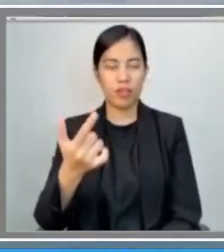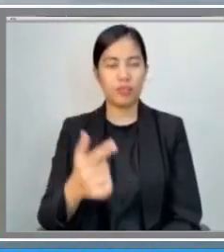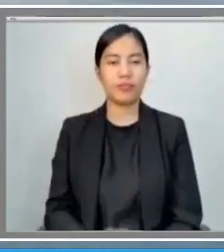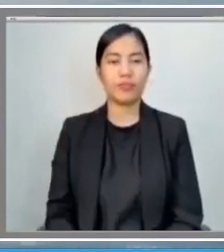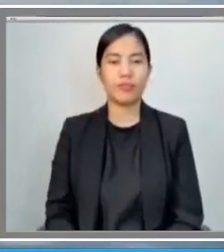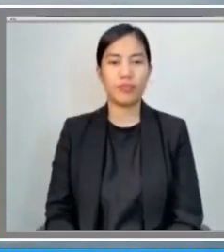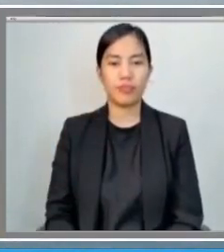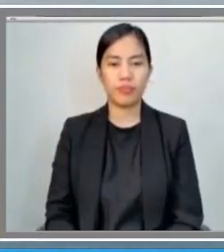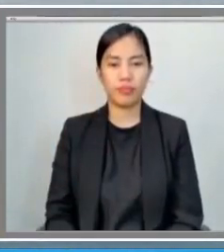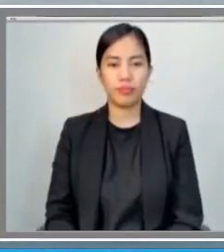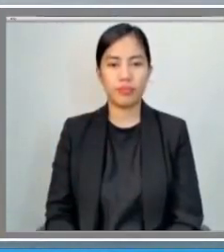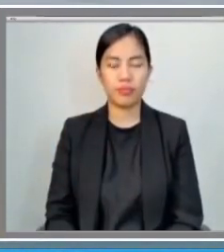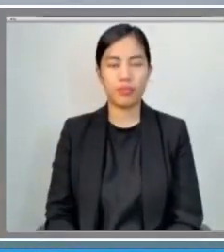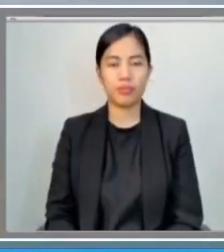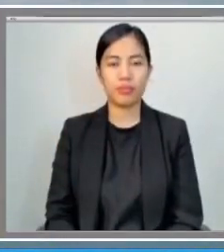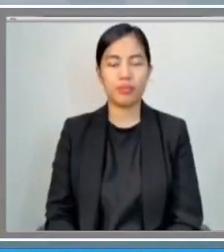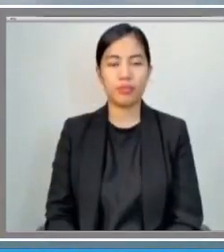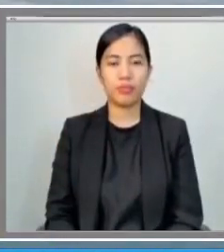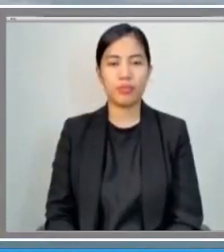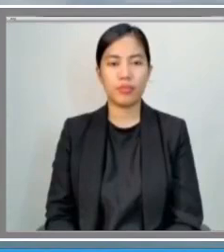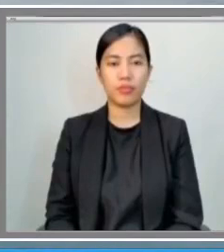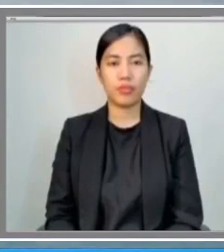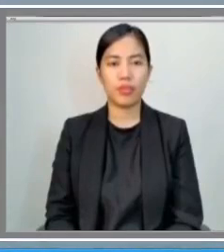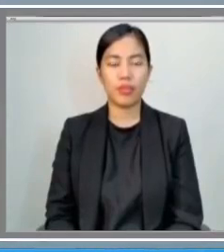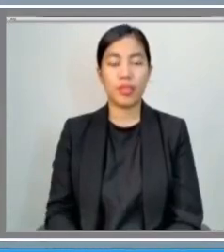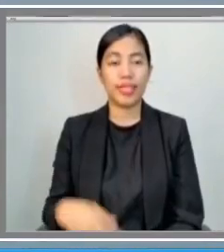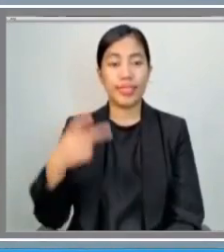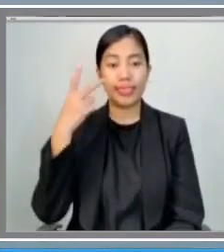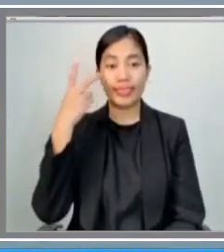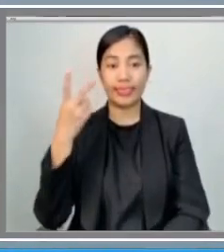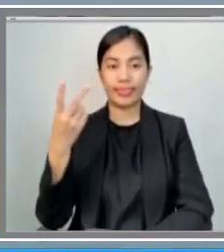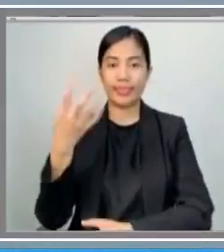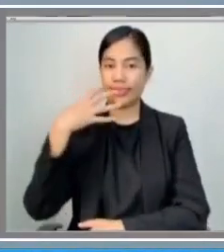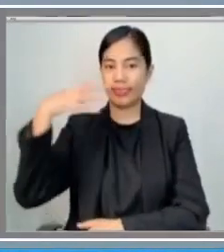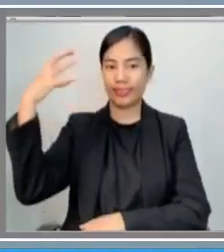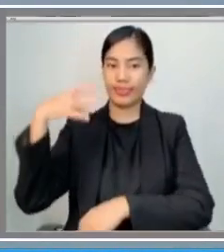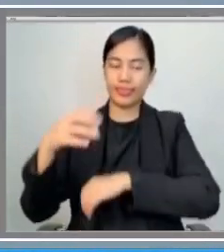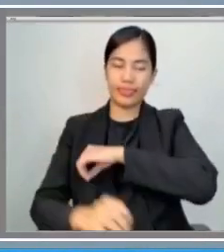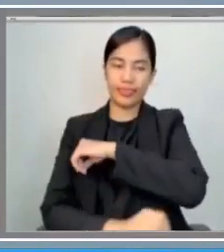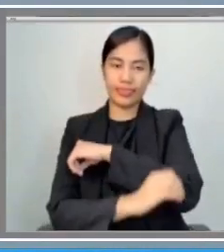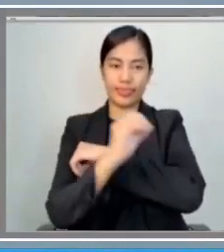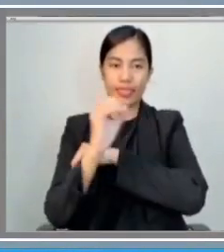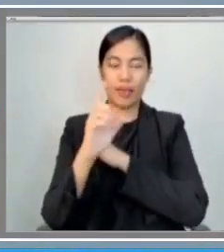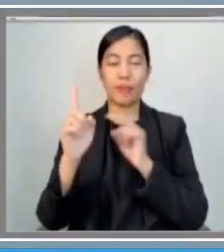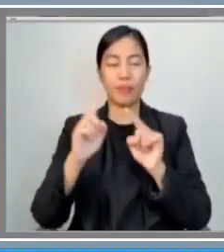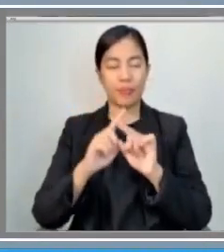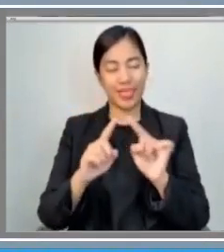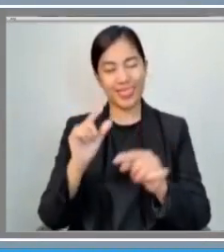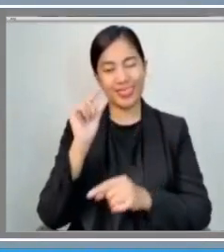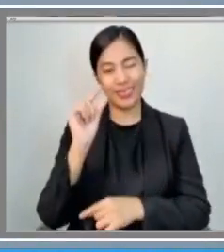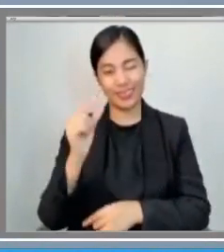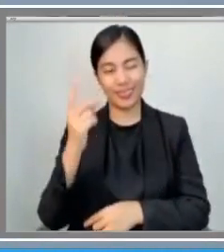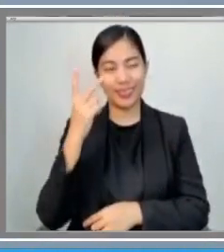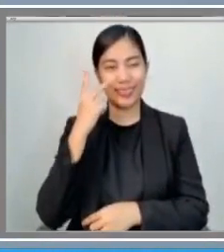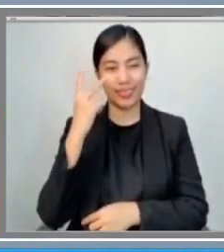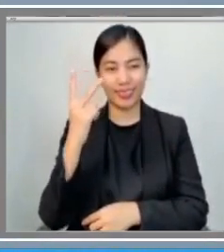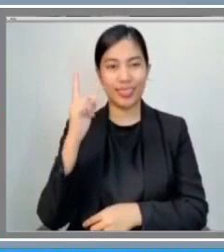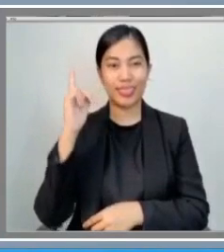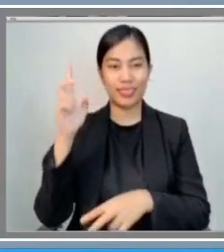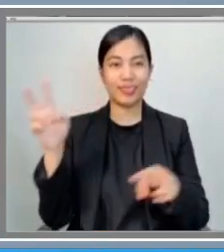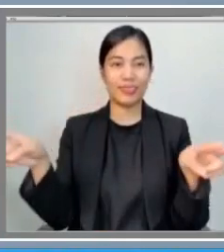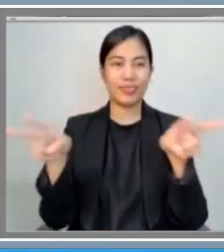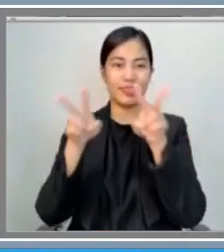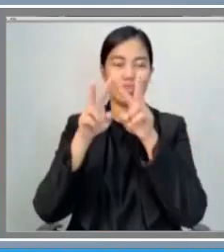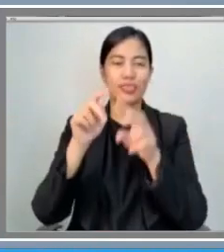vag mataas ang sikat ng araw sa lalawigan ng Batangas pero bahagyang nasisilayan ang Bulkang Taal mas mababang volume ng sulfur